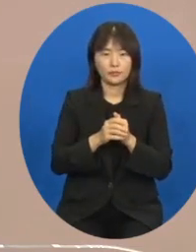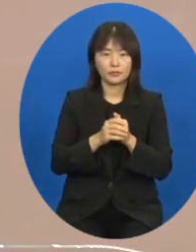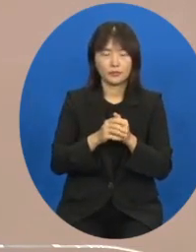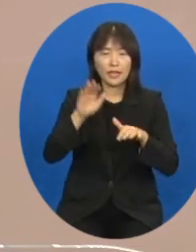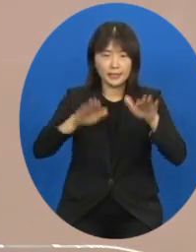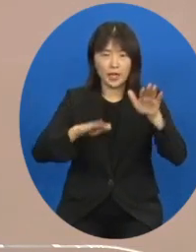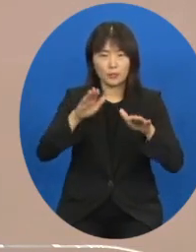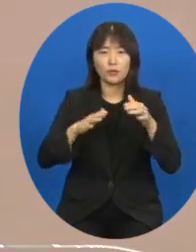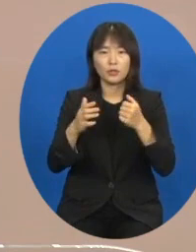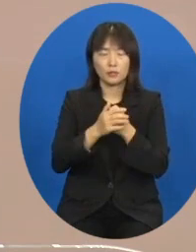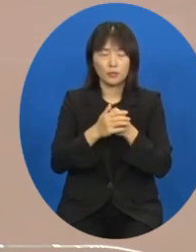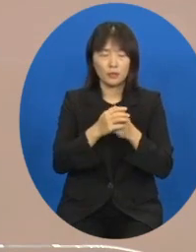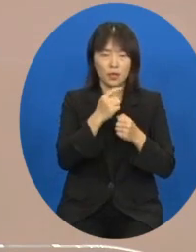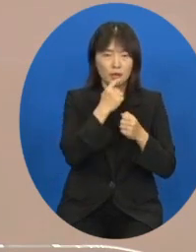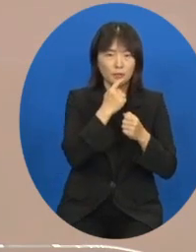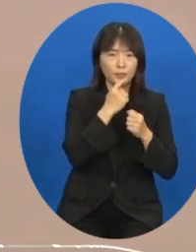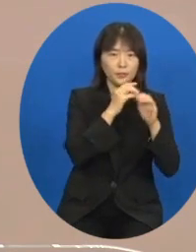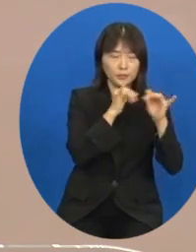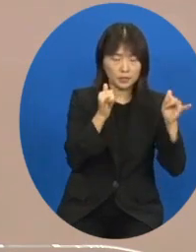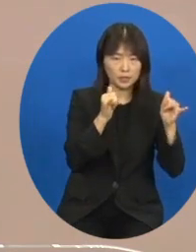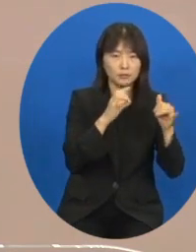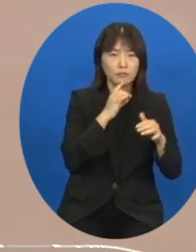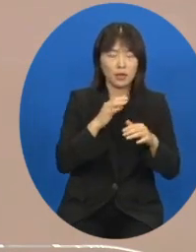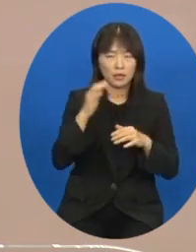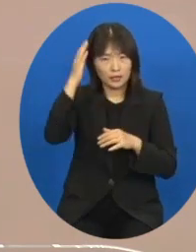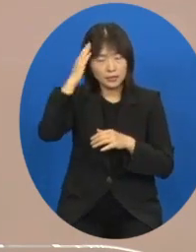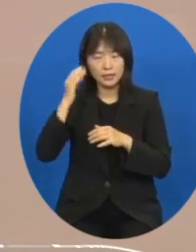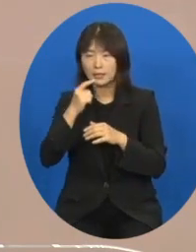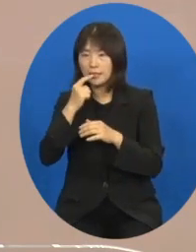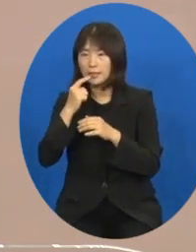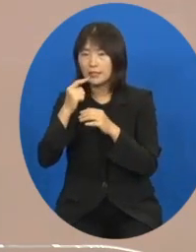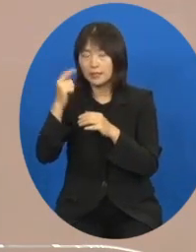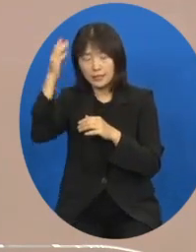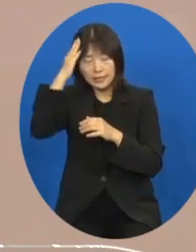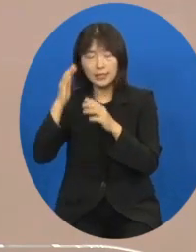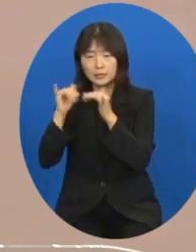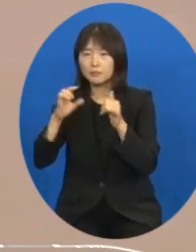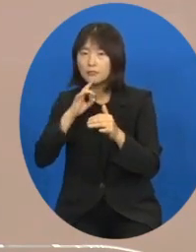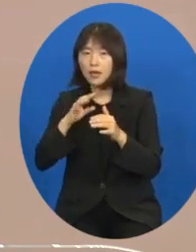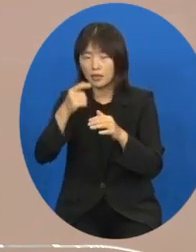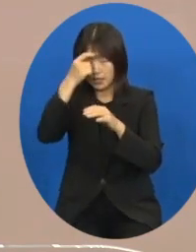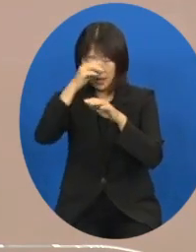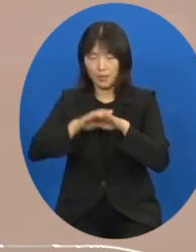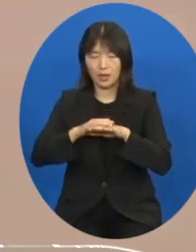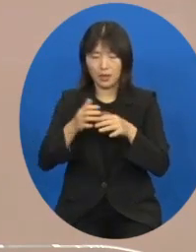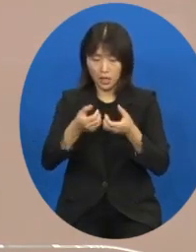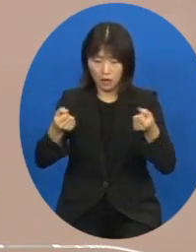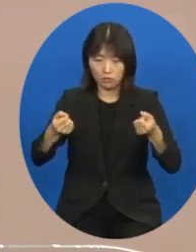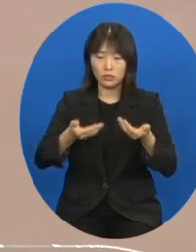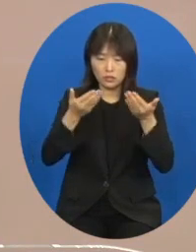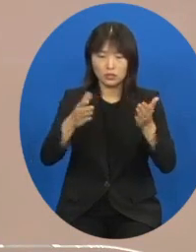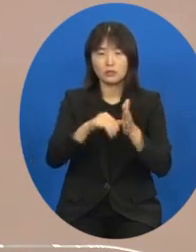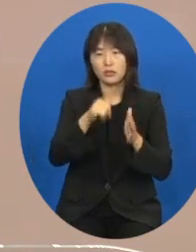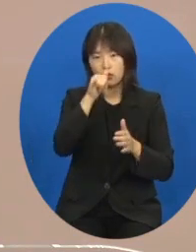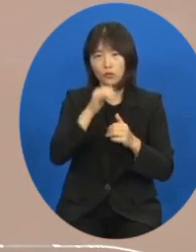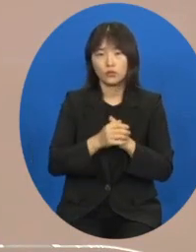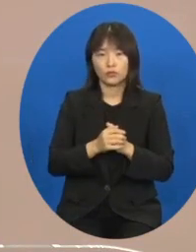일이지만 백인들만 예배 드리는 교회, 흑인들만 예배 드리는 교회가 있던 때가 있었어요. 얼마 안